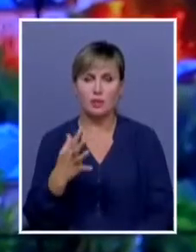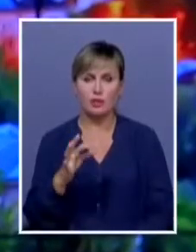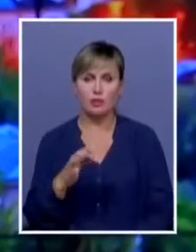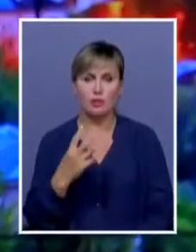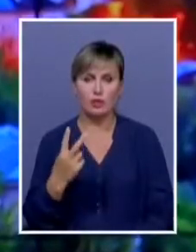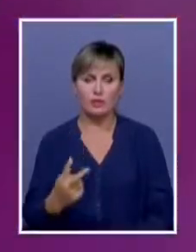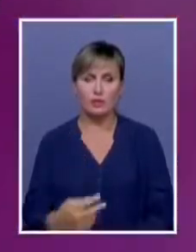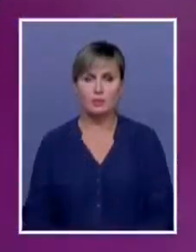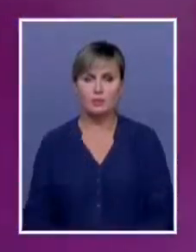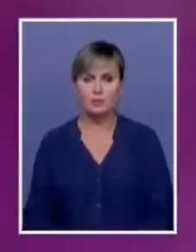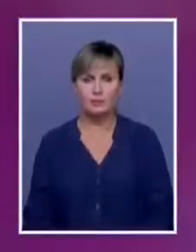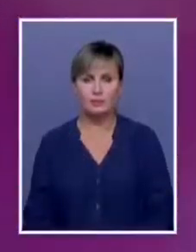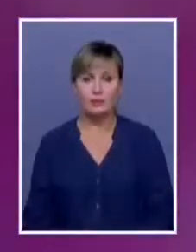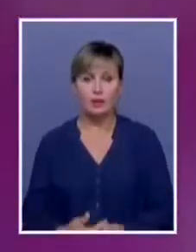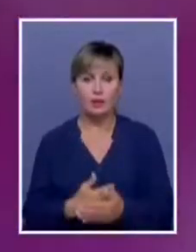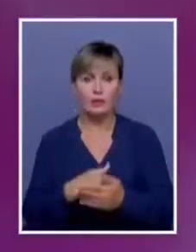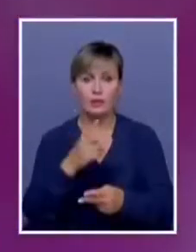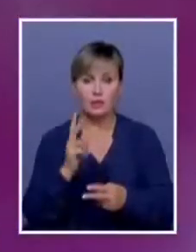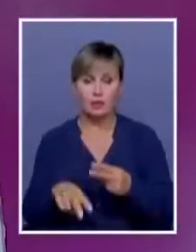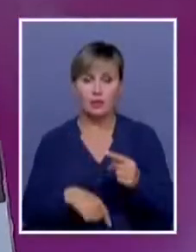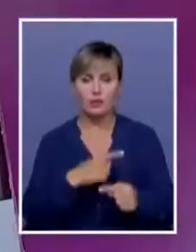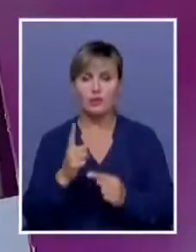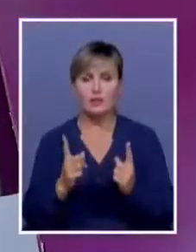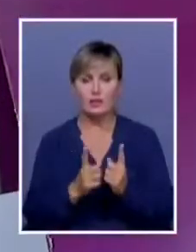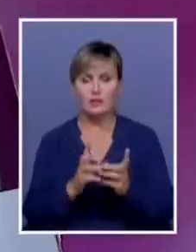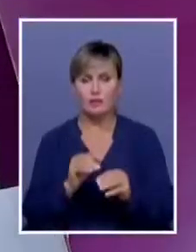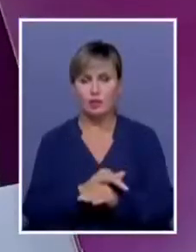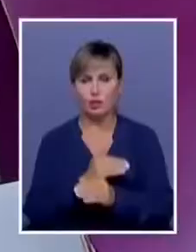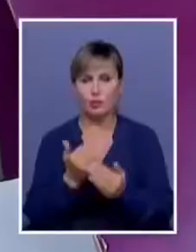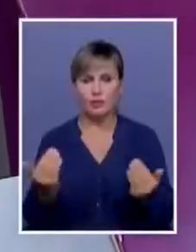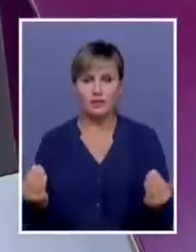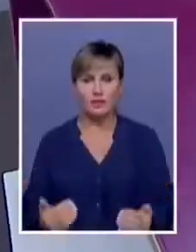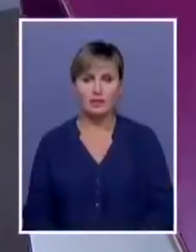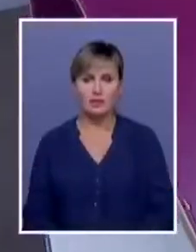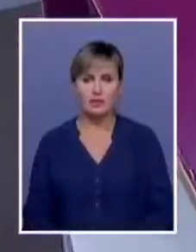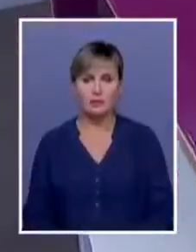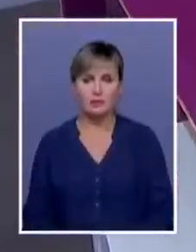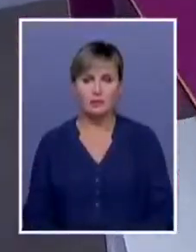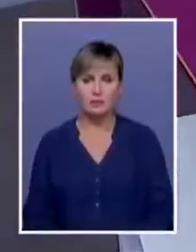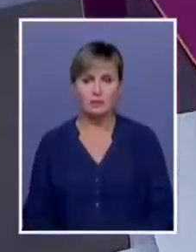8-747-750-2502. На этом наш выпуск завершен. До свидания и берегите себя.